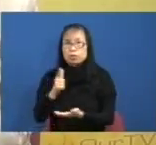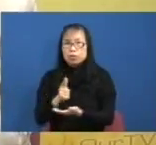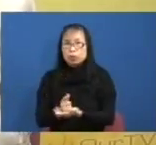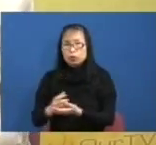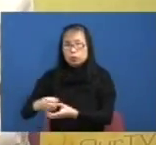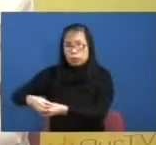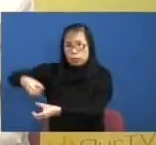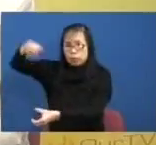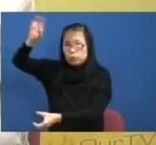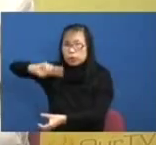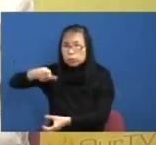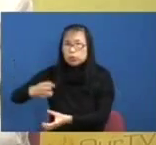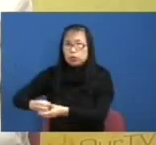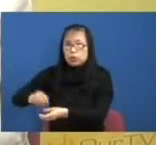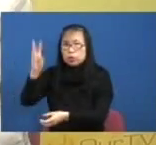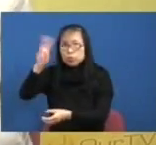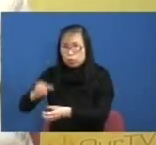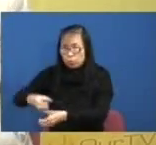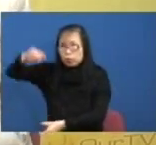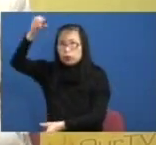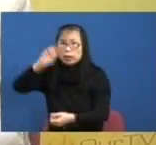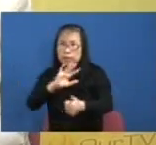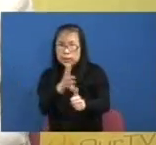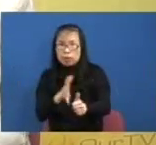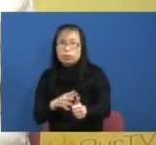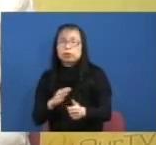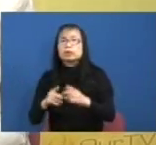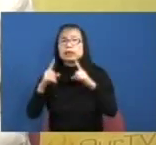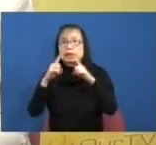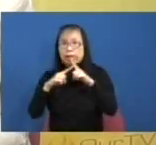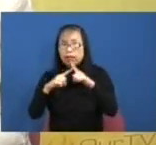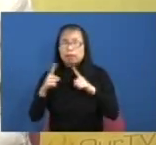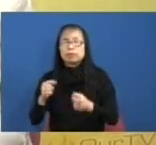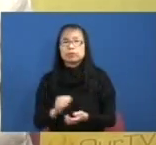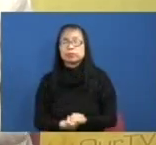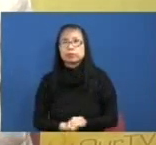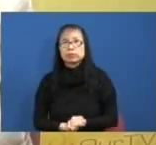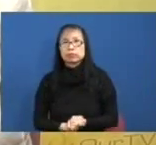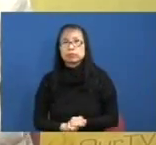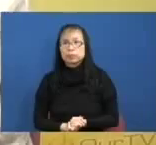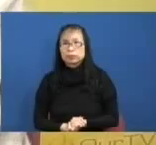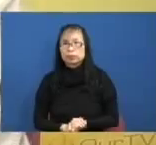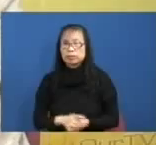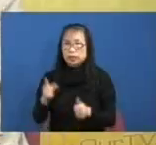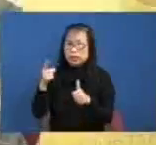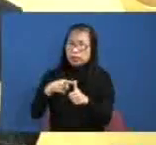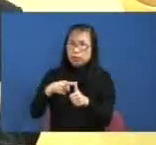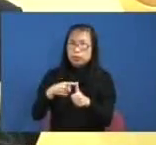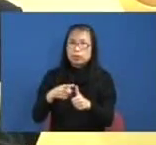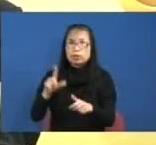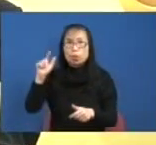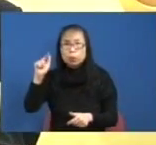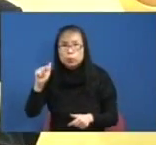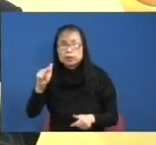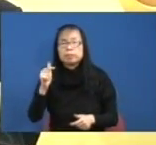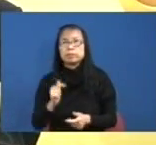幹道換水管嘅時候咧，就又係會有影響到啲居民。 係， 咁所以咧，即係呢啲雞先定 首先喺個污染嗰度，